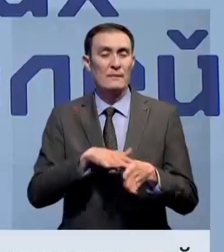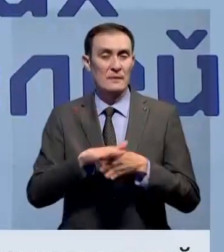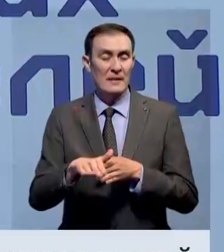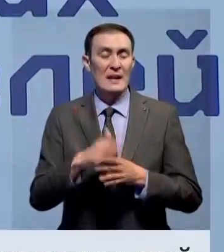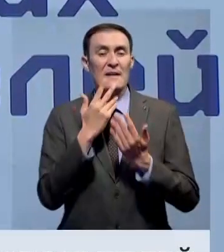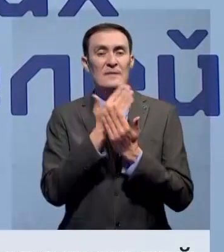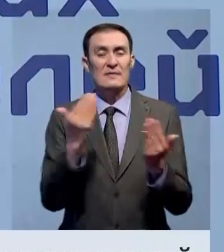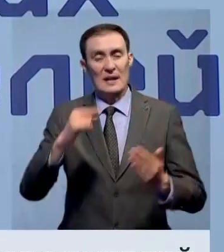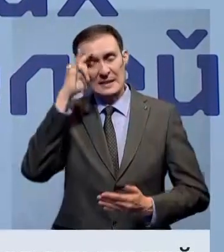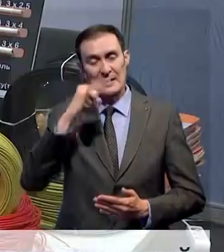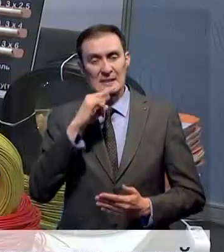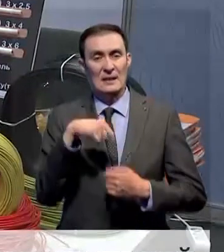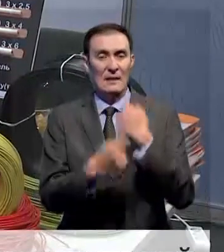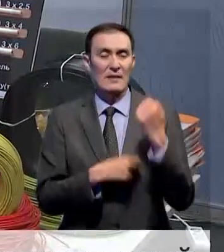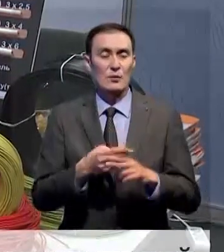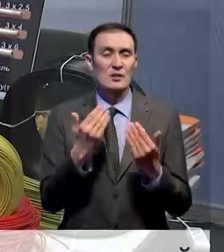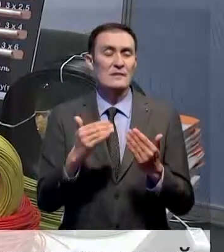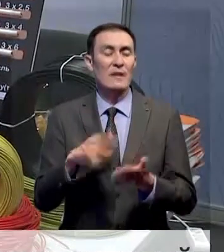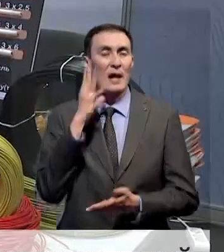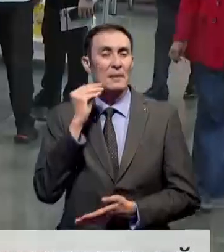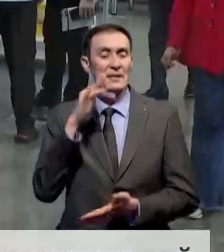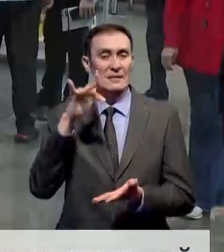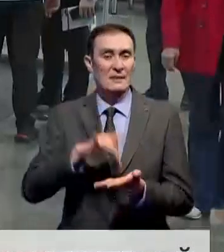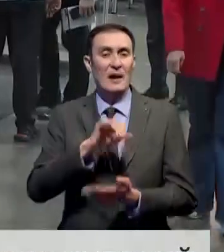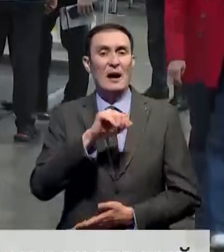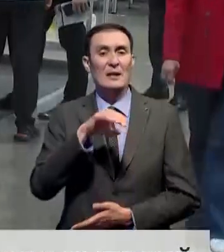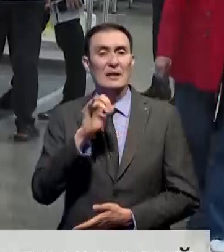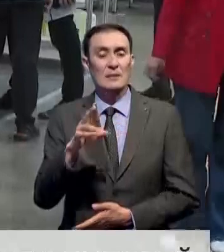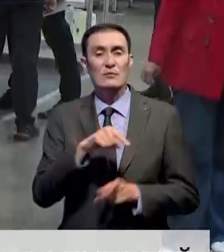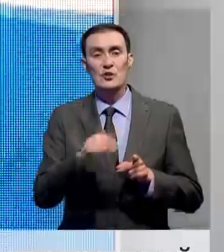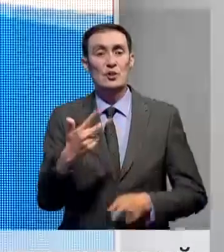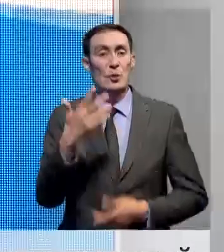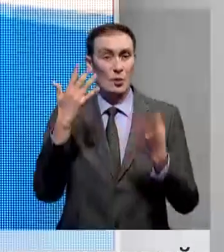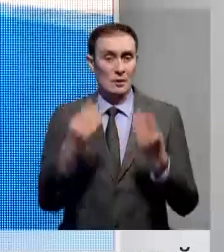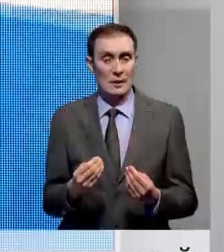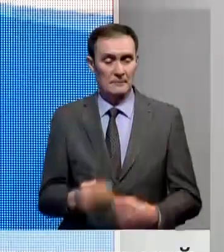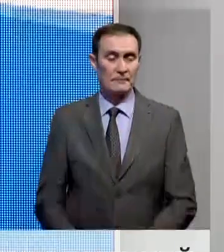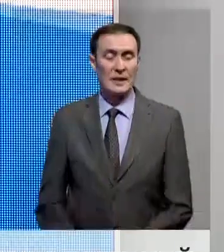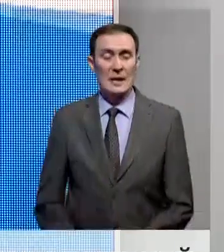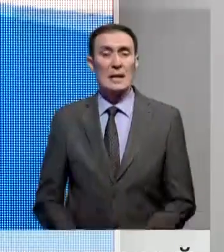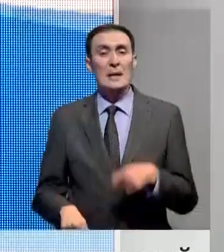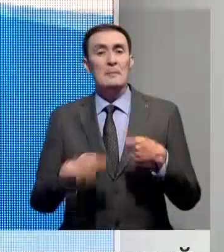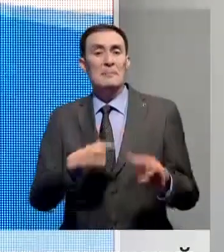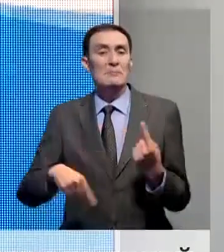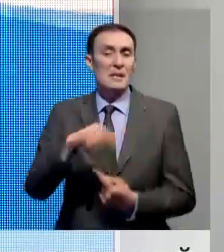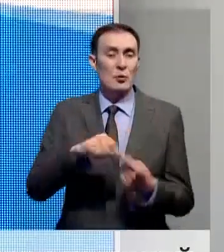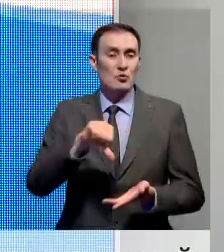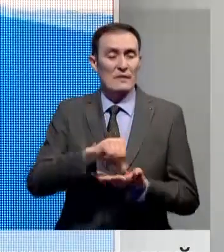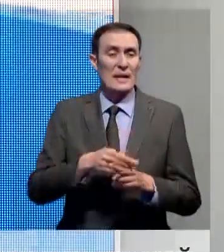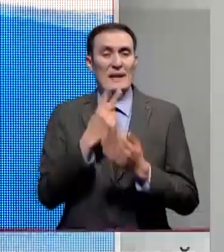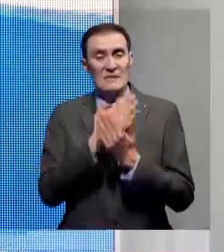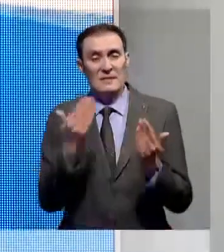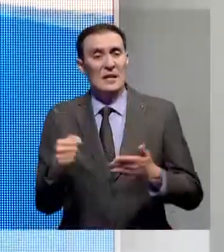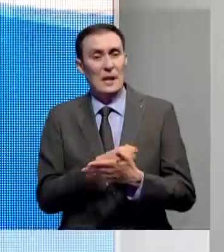Выставка казахстанских товаропроизводителей, которая проходит в алматинском центре «Атакент», продлится 3 дня. Предприниматели, участвующие в этой